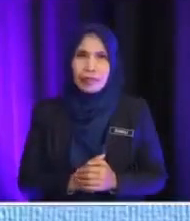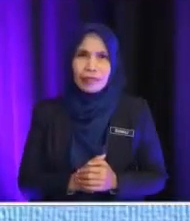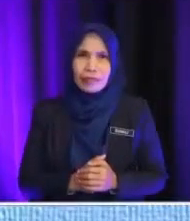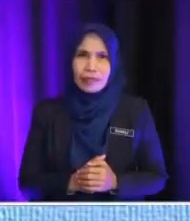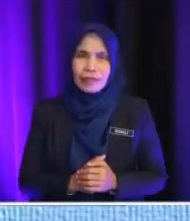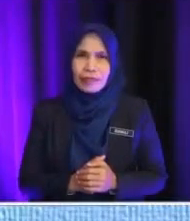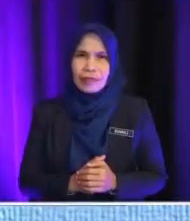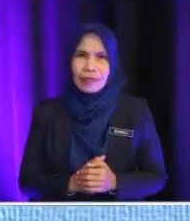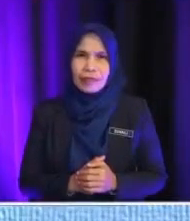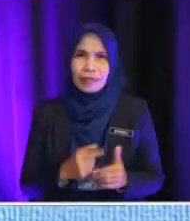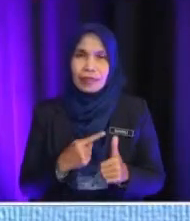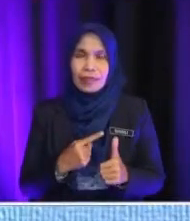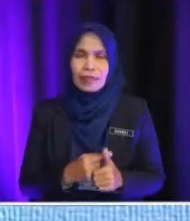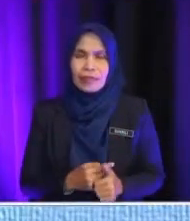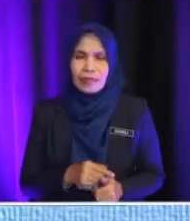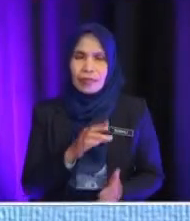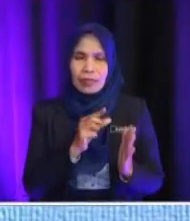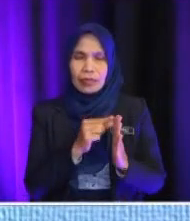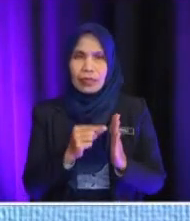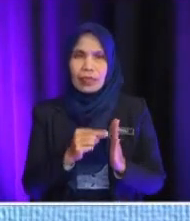yang nampak segar dan